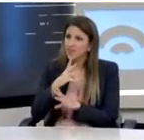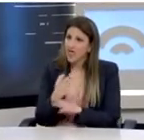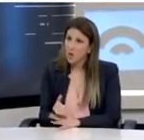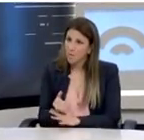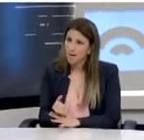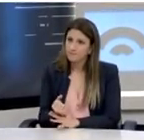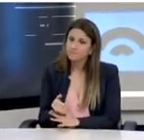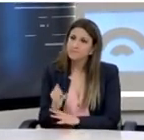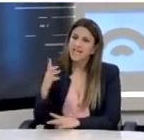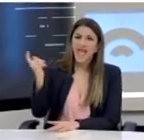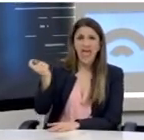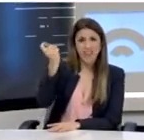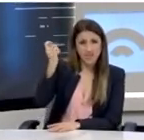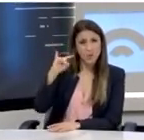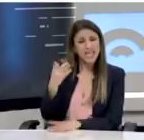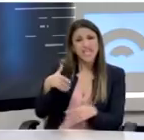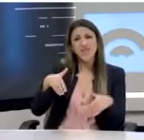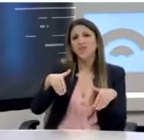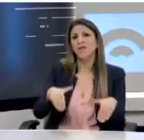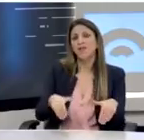nationality ή citizenship.